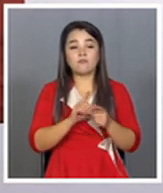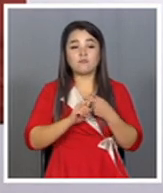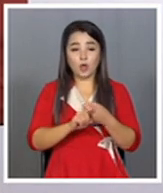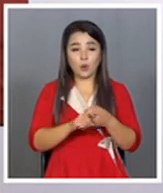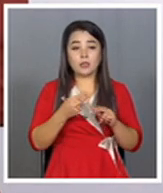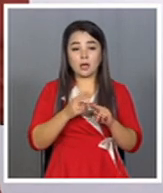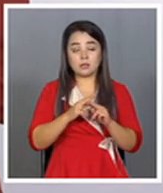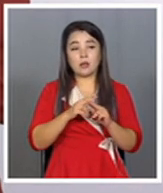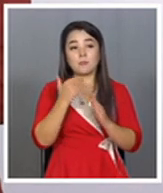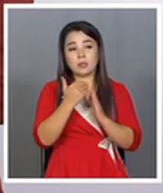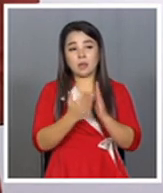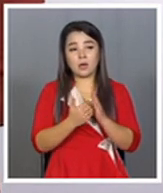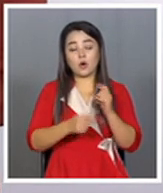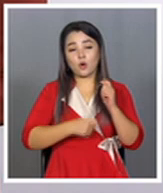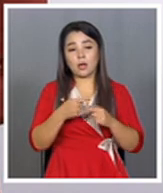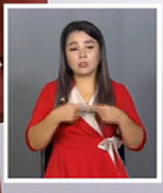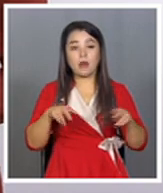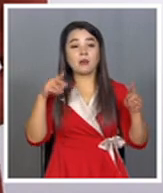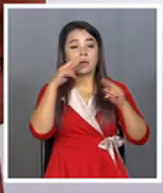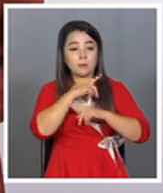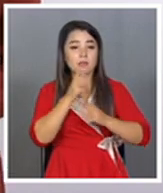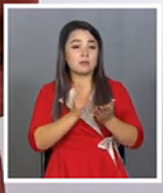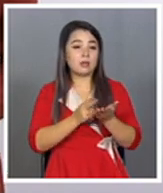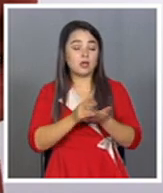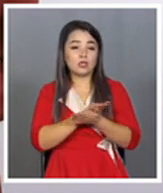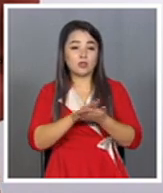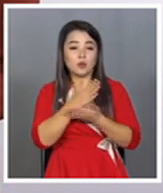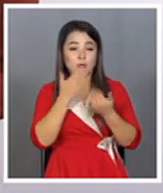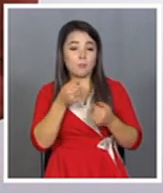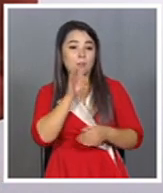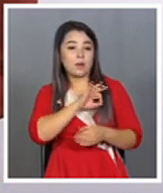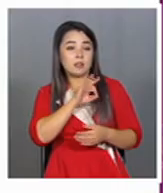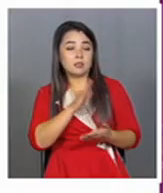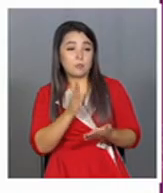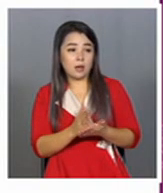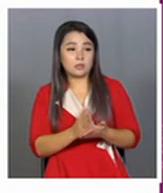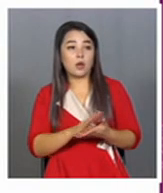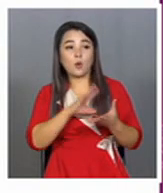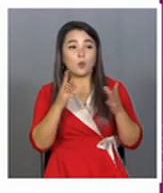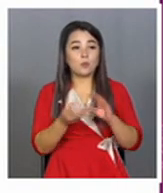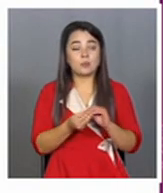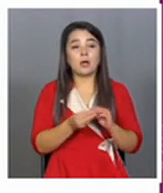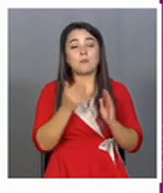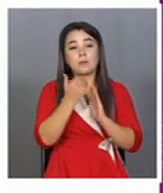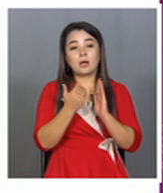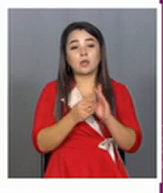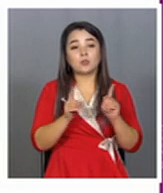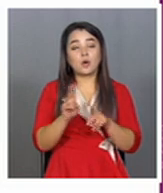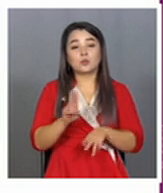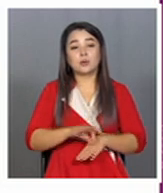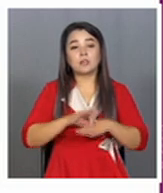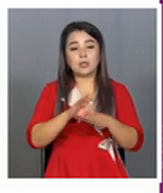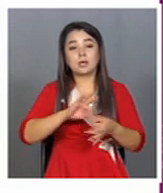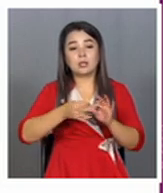бағдарламалық құралдардағы қателіктер мен дәлелсіздіктерді пайдаланады. Көлемді бағдарламаларды түзету